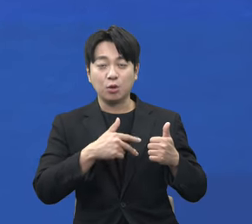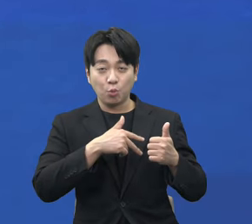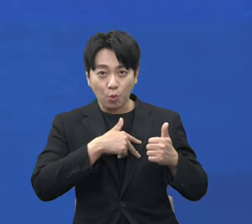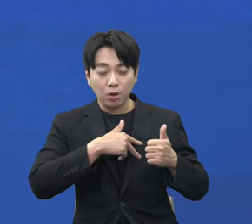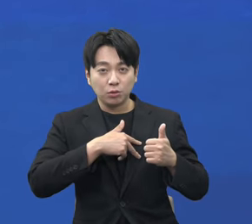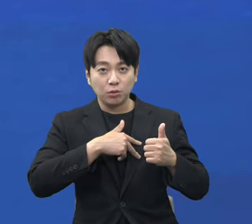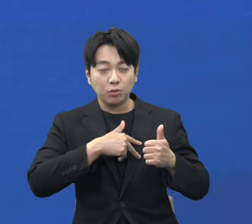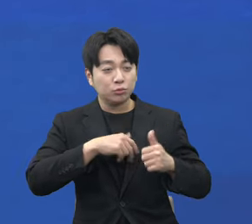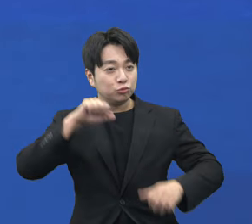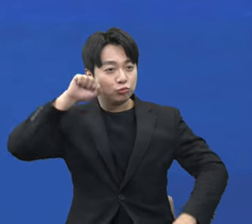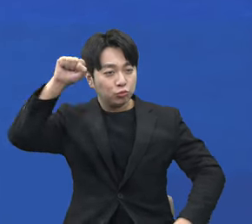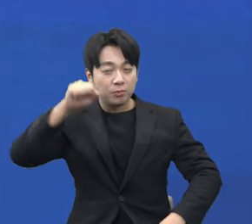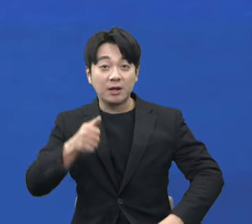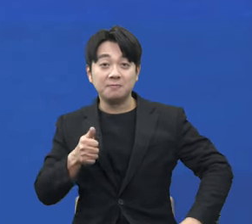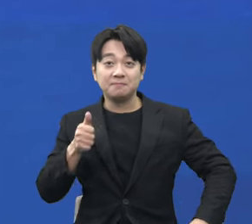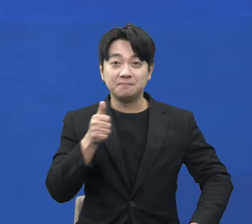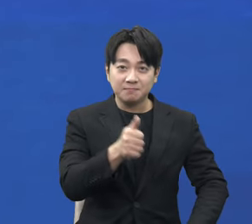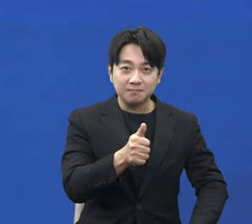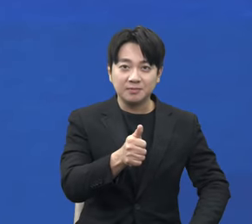후보로 출마해야 했으나